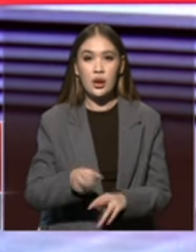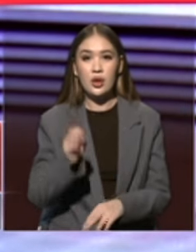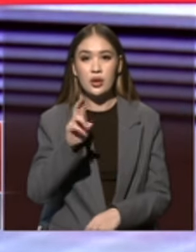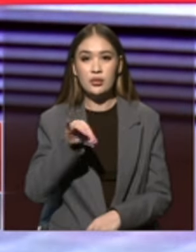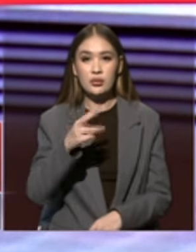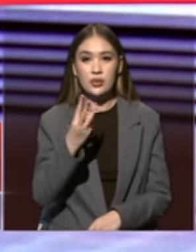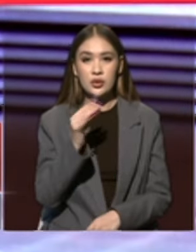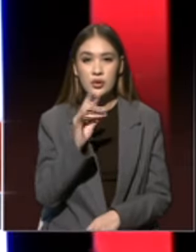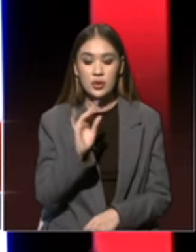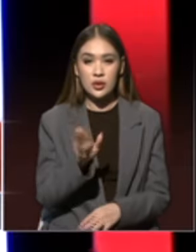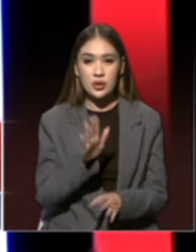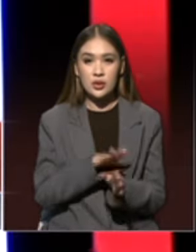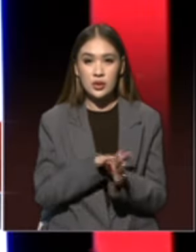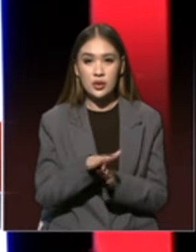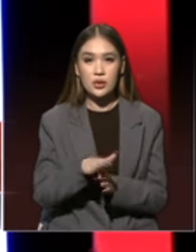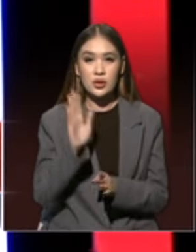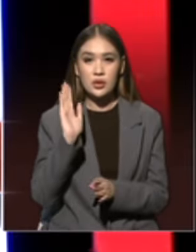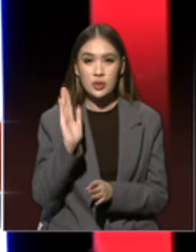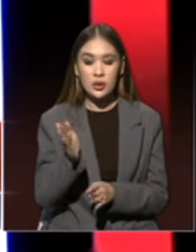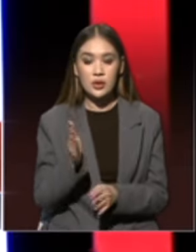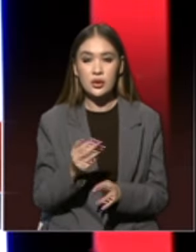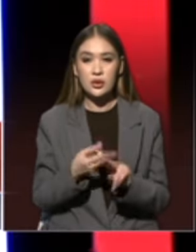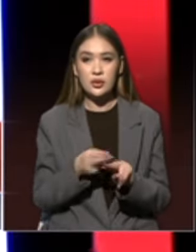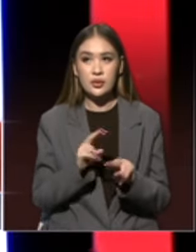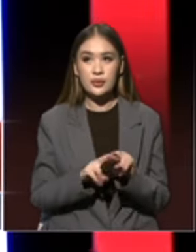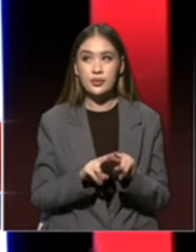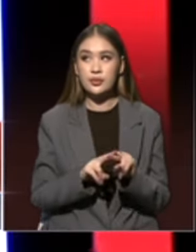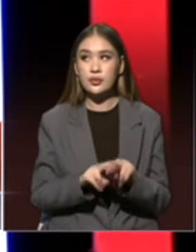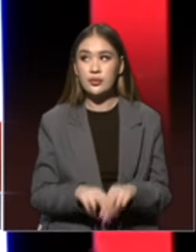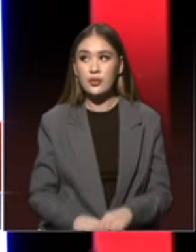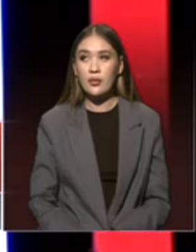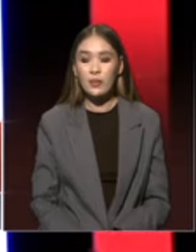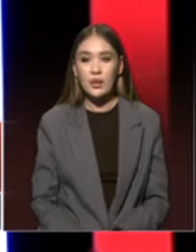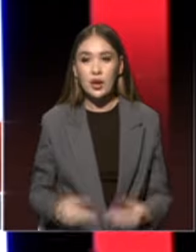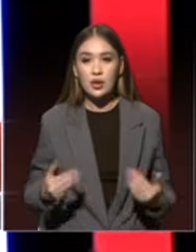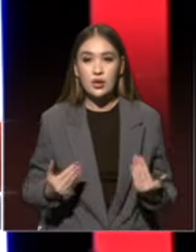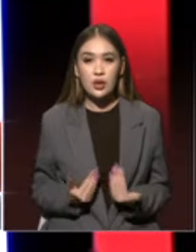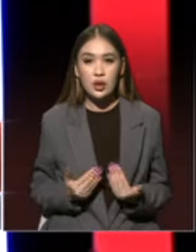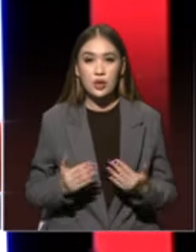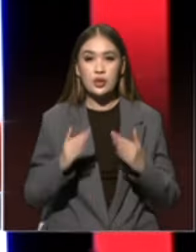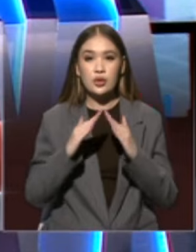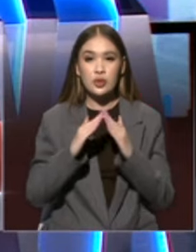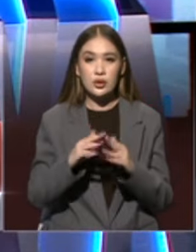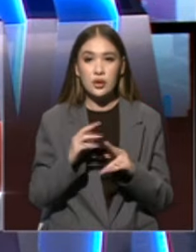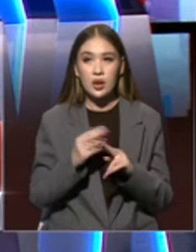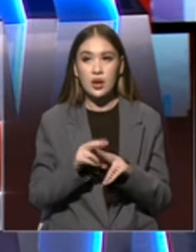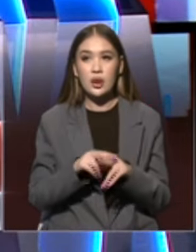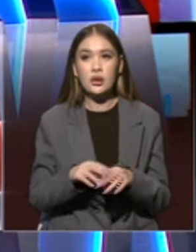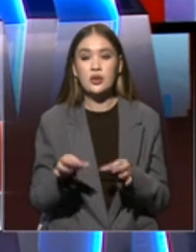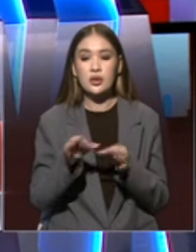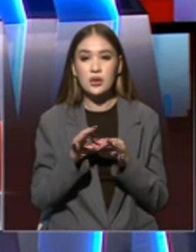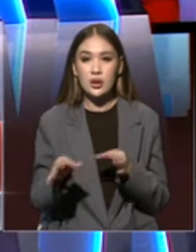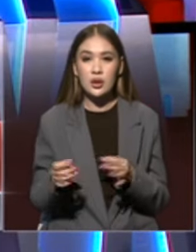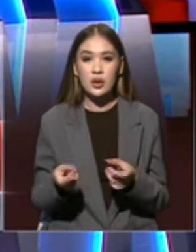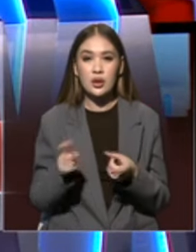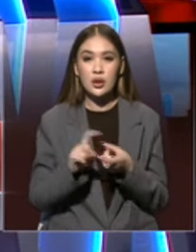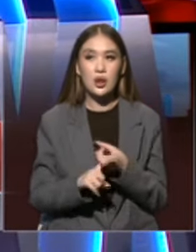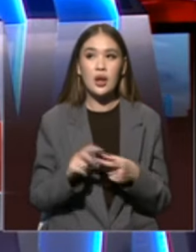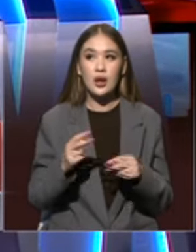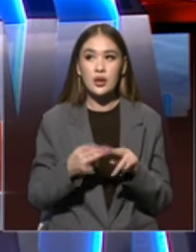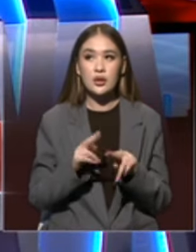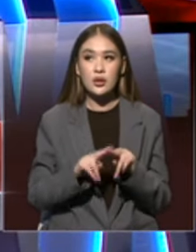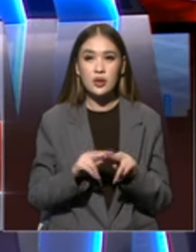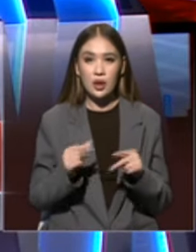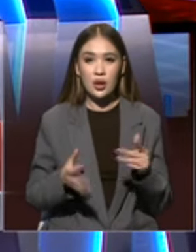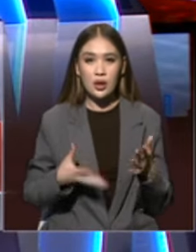жасайды оның бәрін. Соны ұйымдастыру қажет деп ойлаймын. Біз тұрғын үй мен саяжайдың екеуінің арасында өтемақы төлеу айырмашылығы